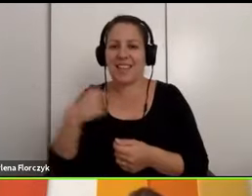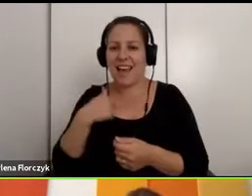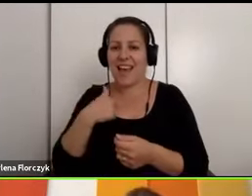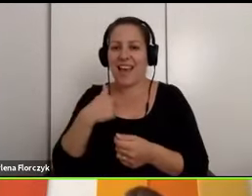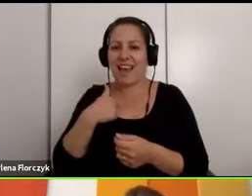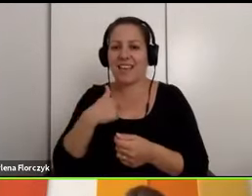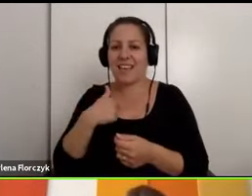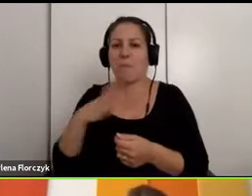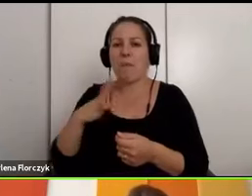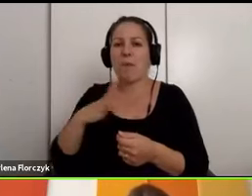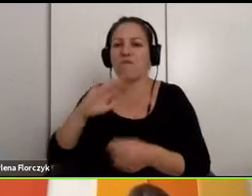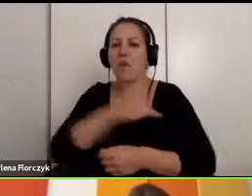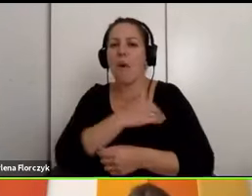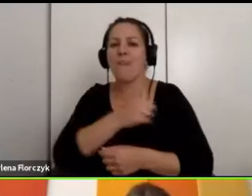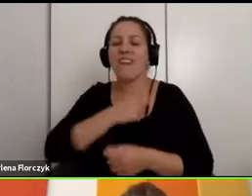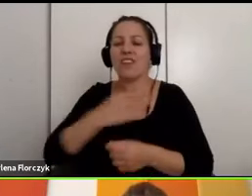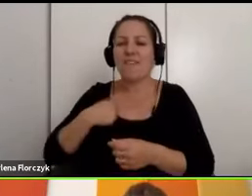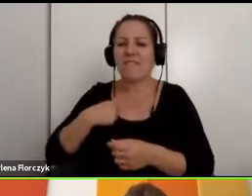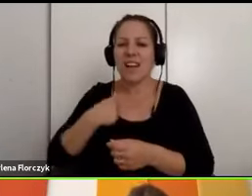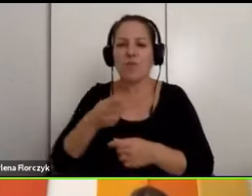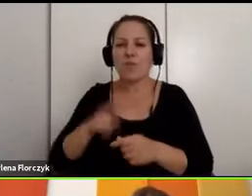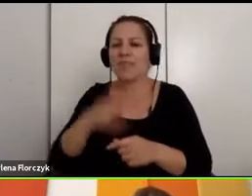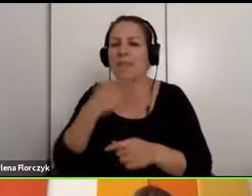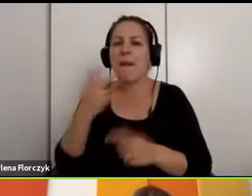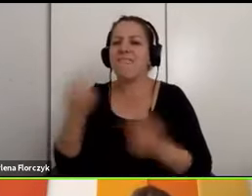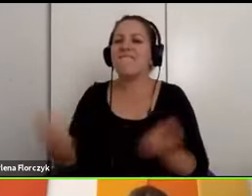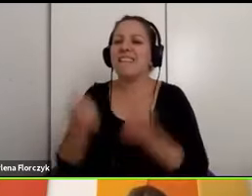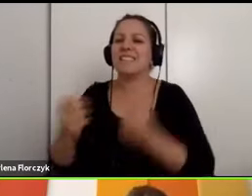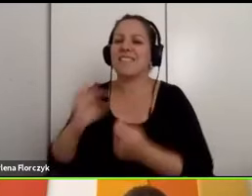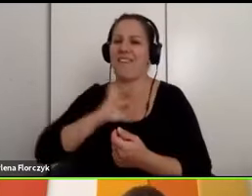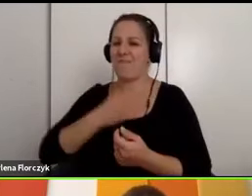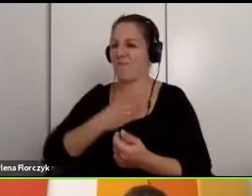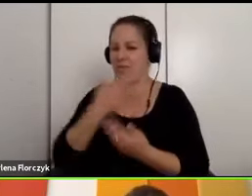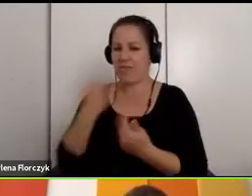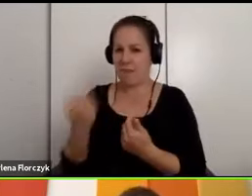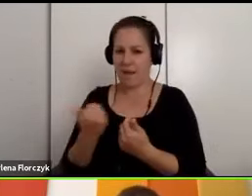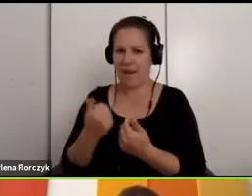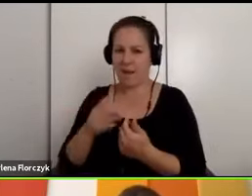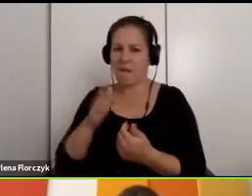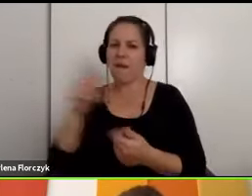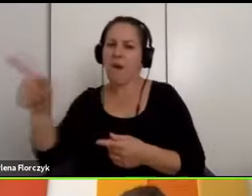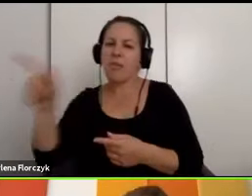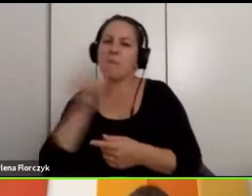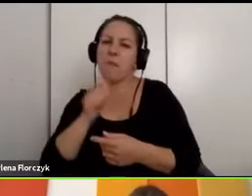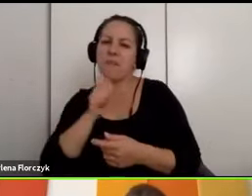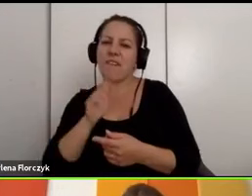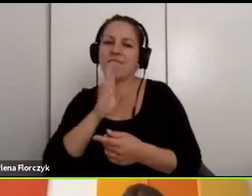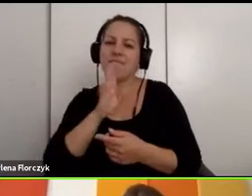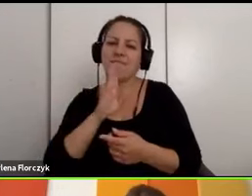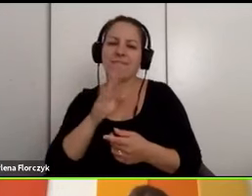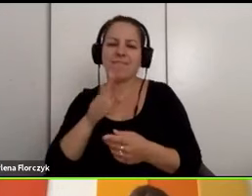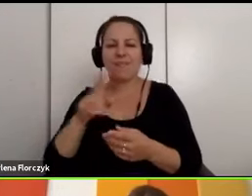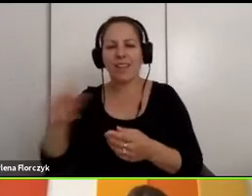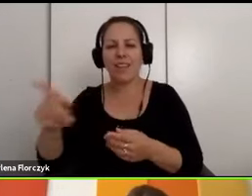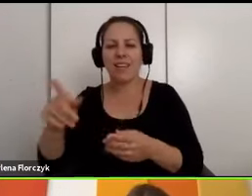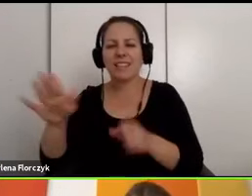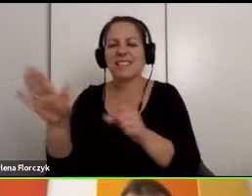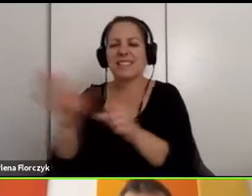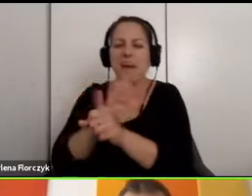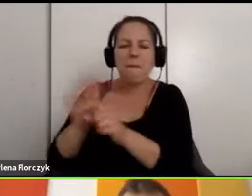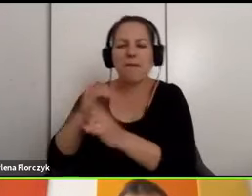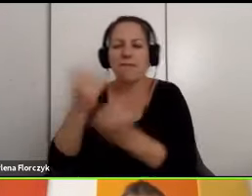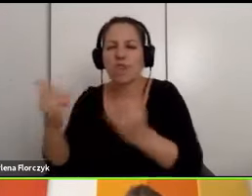Ja byłem w szkole warszawskiej, która nie miała festiwalu swojego, więc chyba jakoś tak próbowała zapełniać tą dziurę takimi różnymi